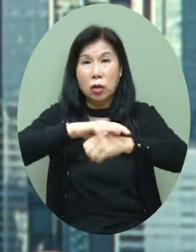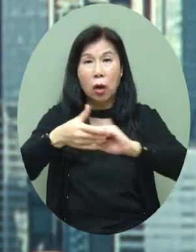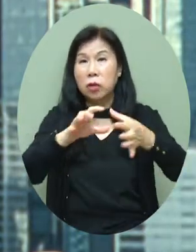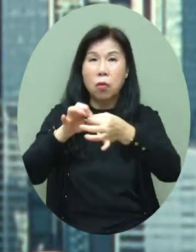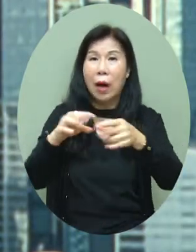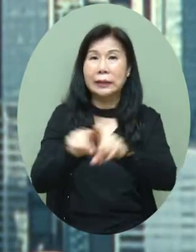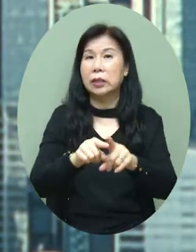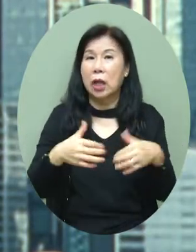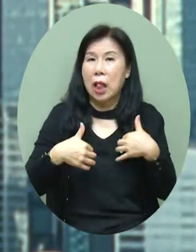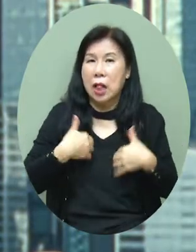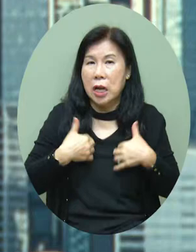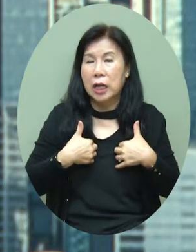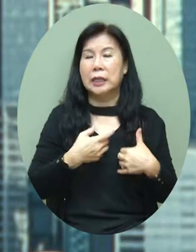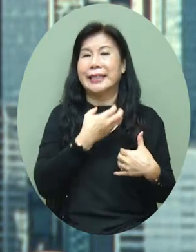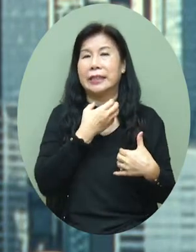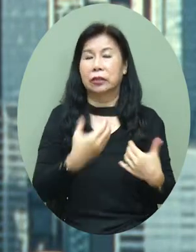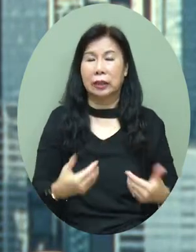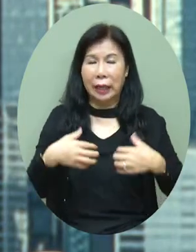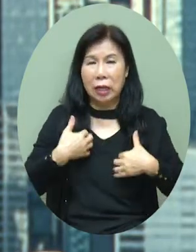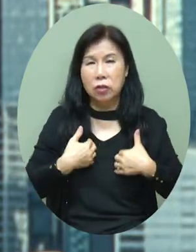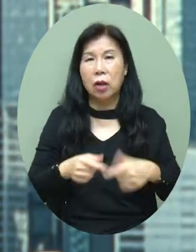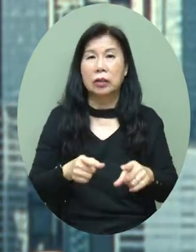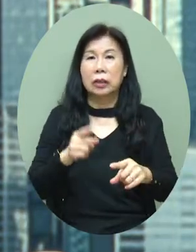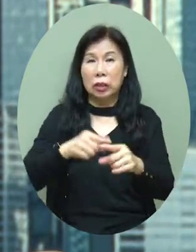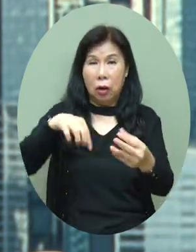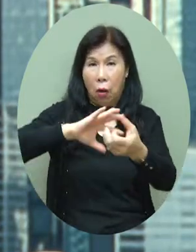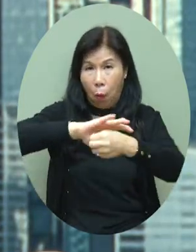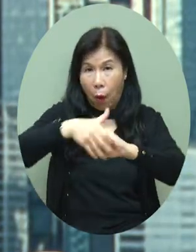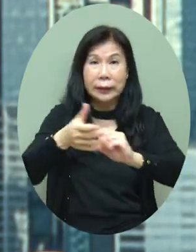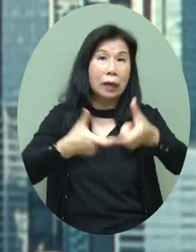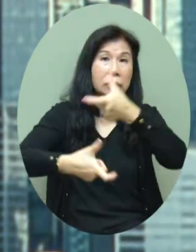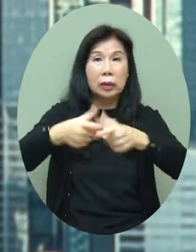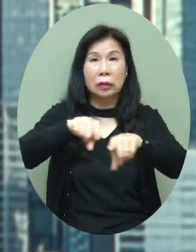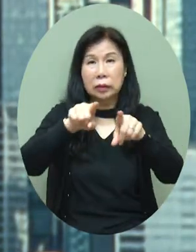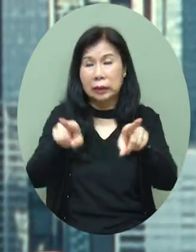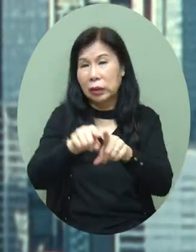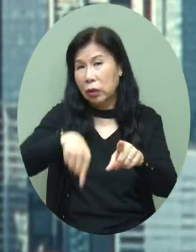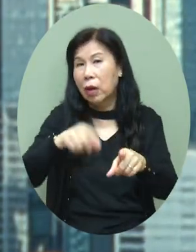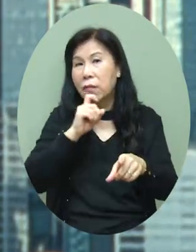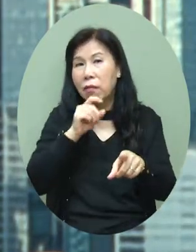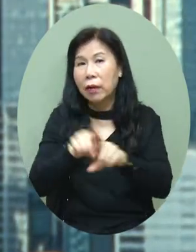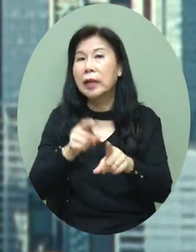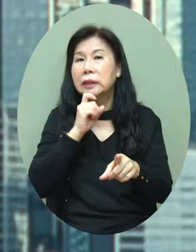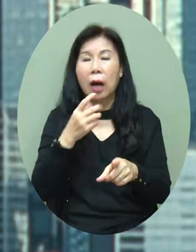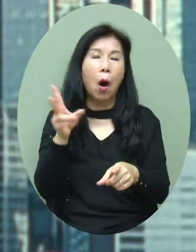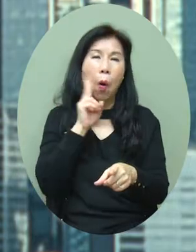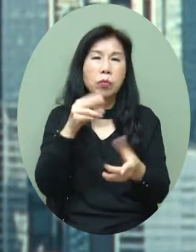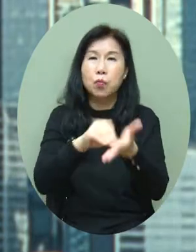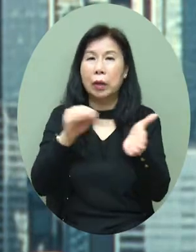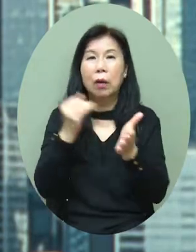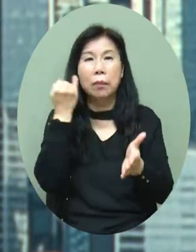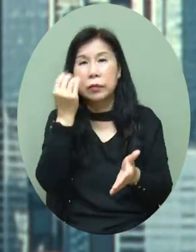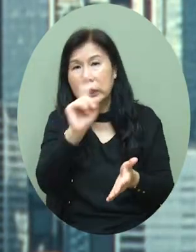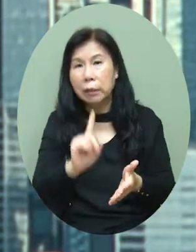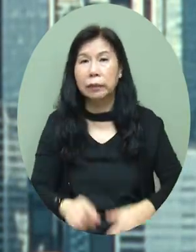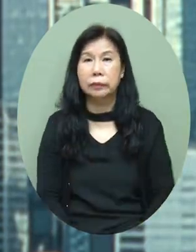好緊張。咁等等呢一啲咧，對於整個環球嘅經濟狀況咧，係有一啲不明朗嘅因